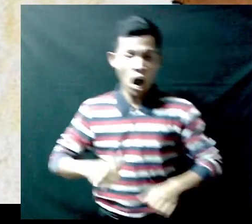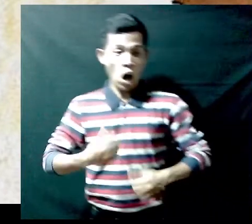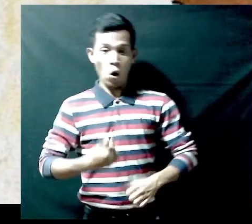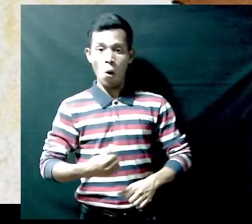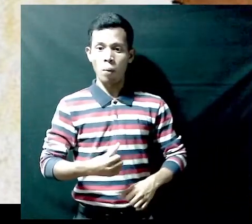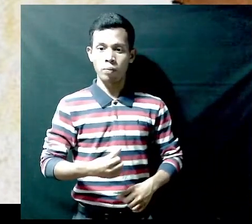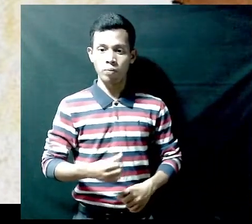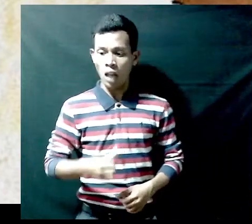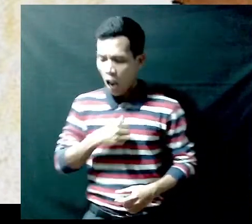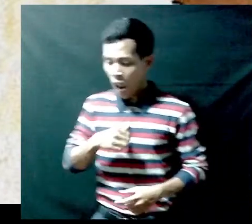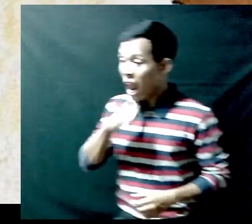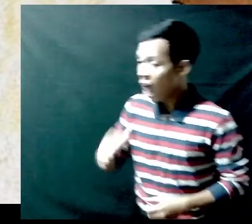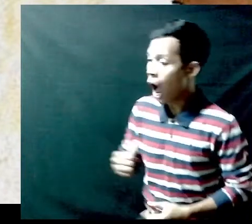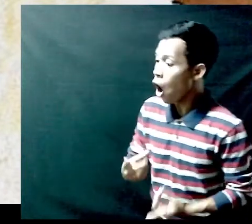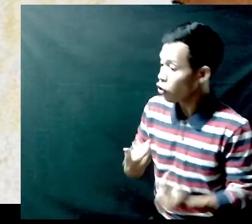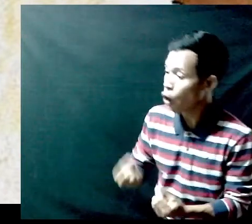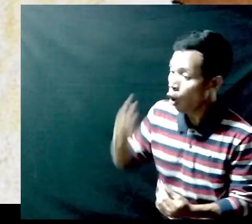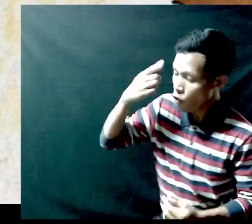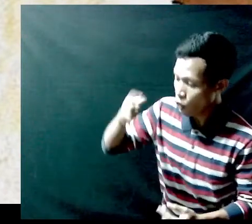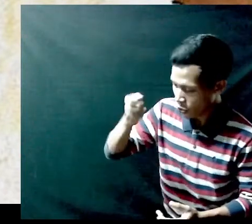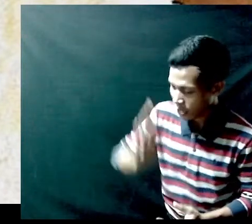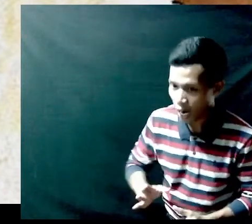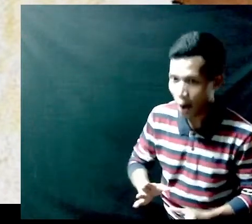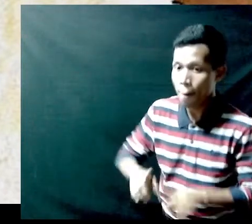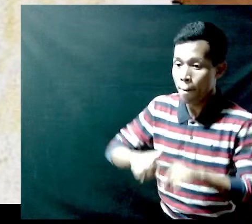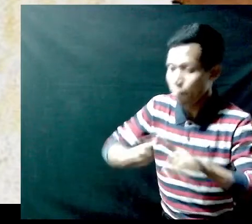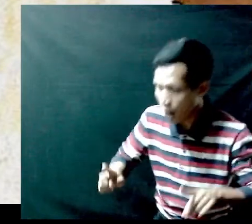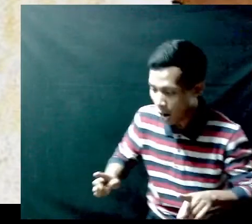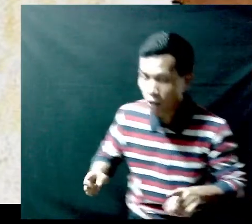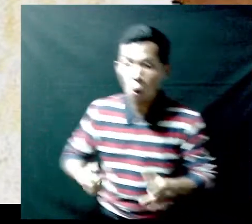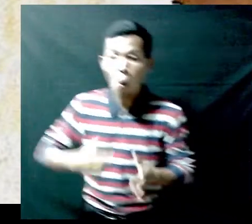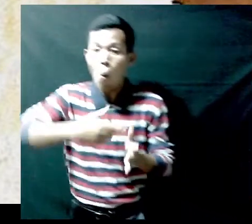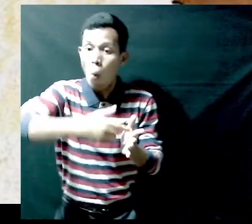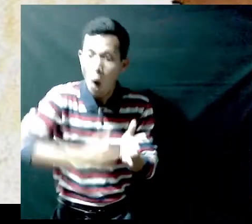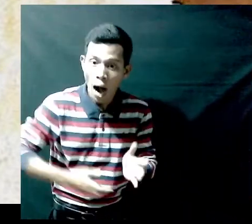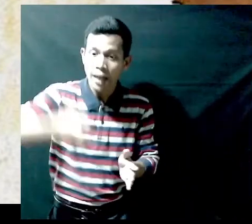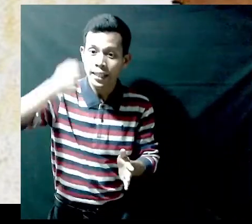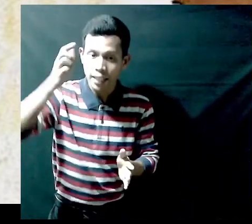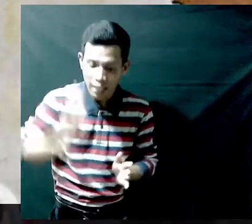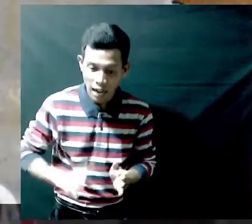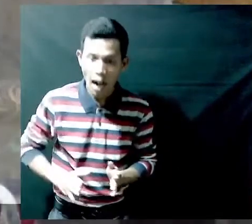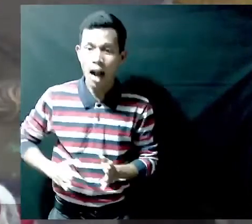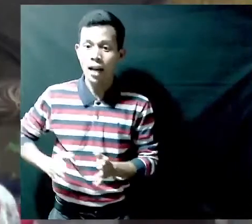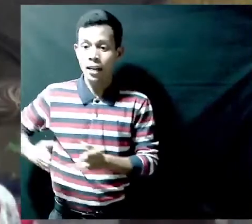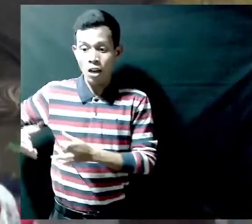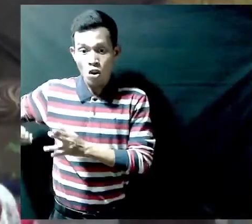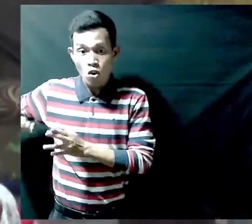kanya, kundi yung nagawa ni Lord sa pamamagitan ko.